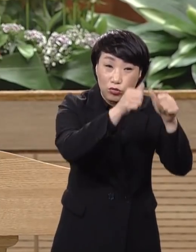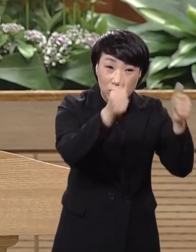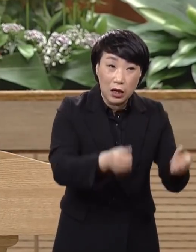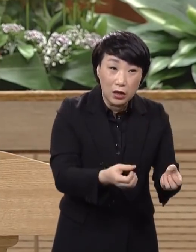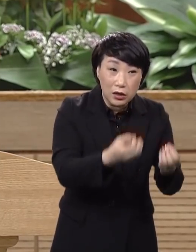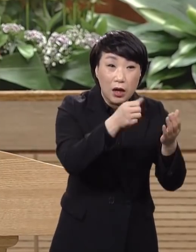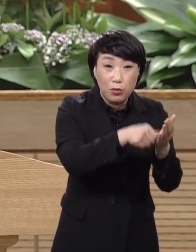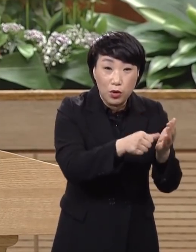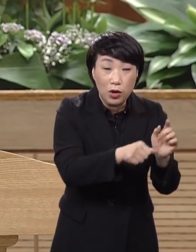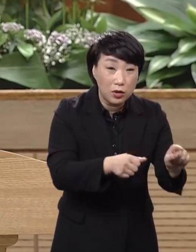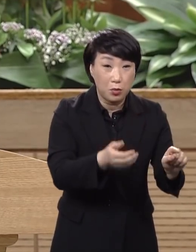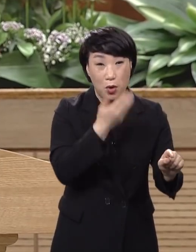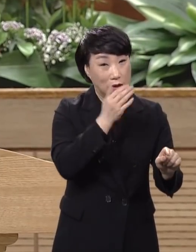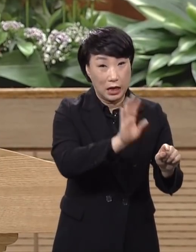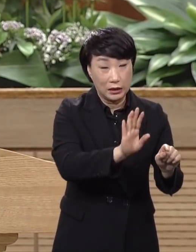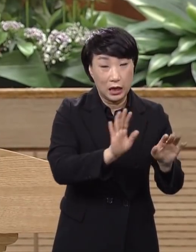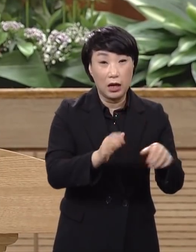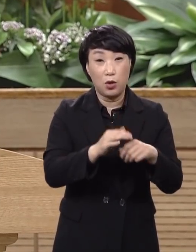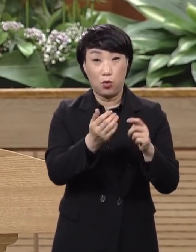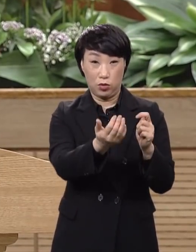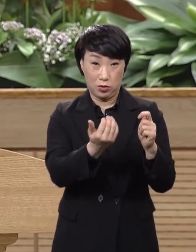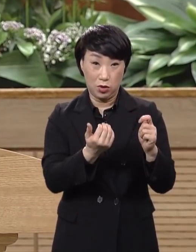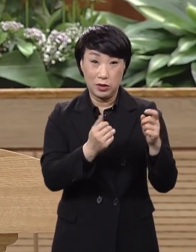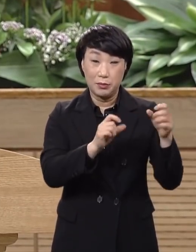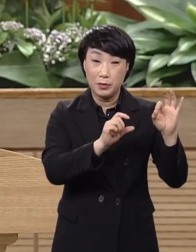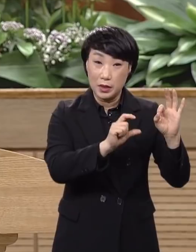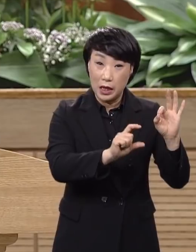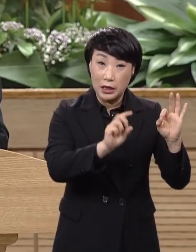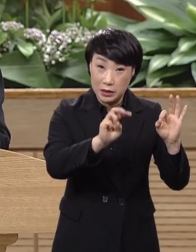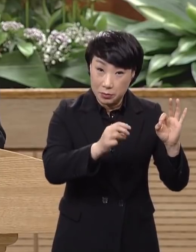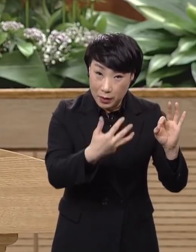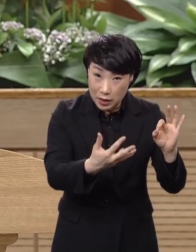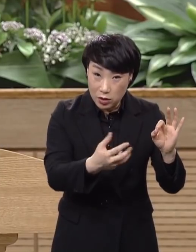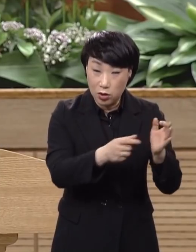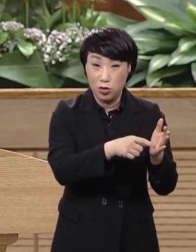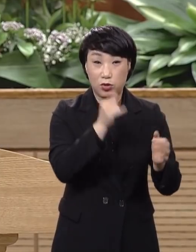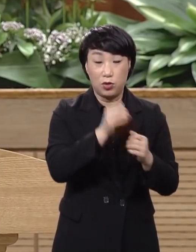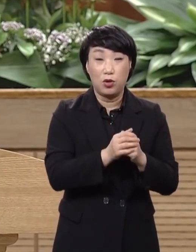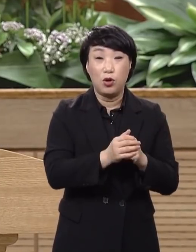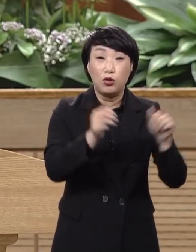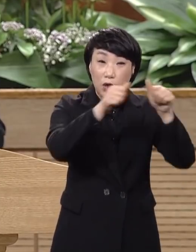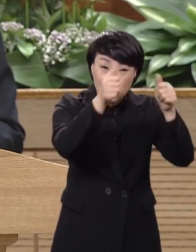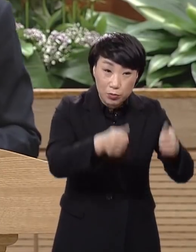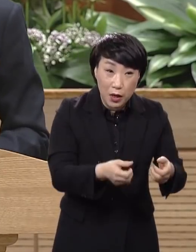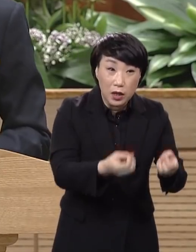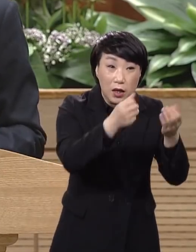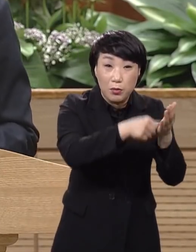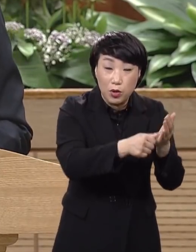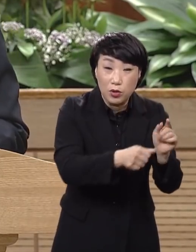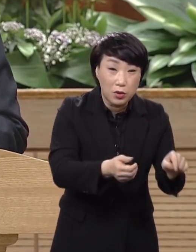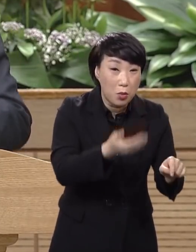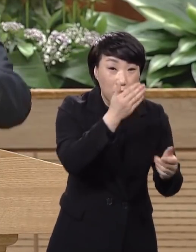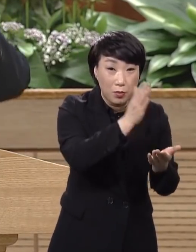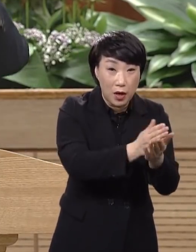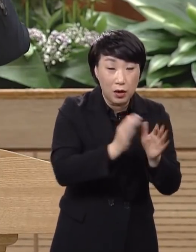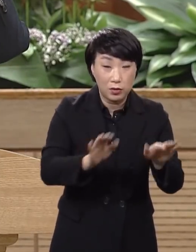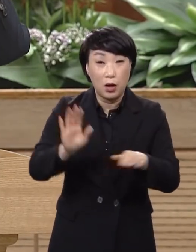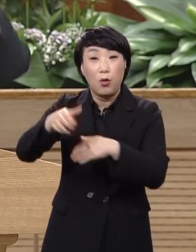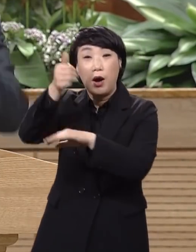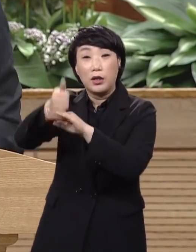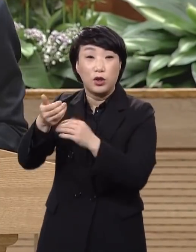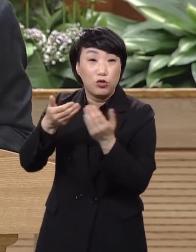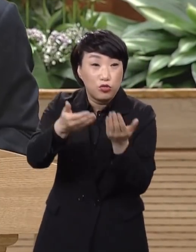제물을 먹지 않는데 고린도서 10장 28절도 우상의 제물 먹지 말라고 하지 않았습니까? 왕이 내리는 음식은